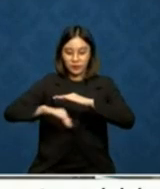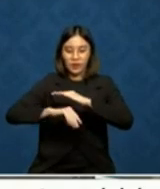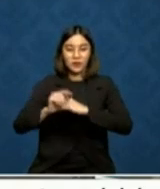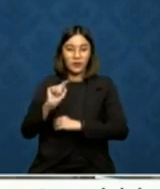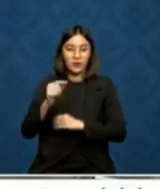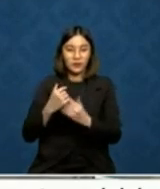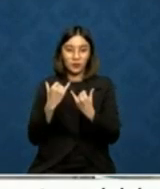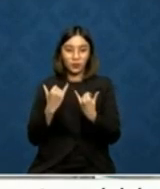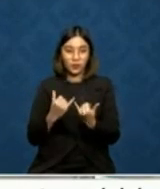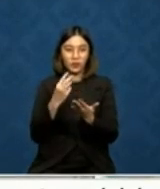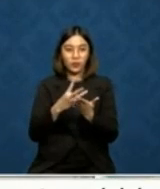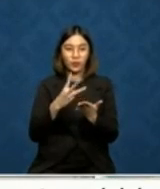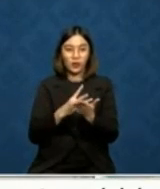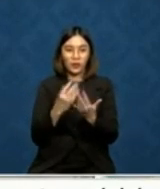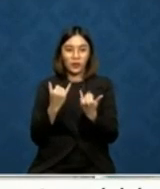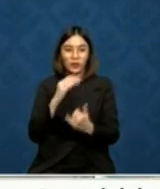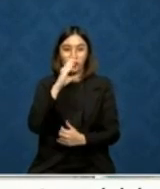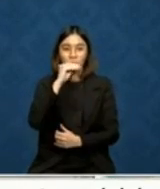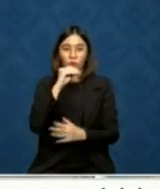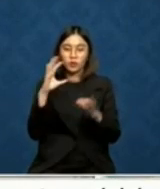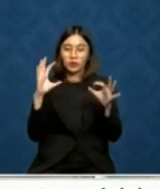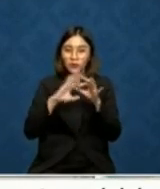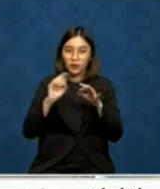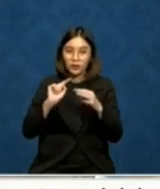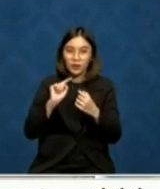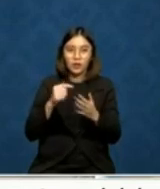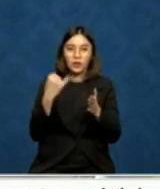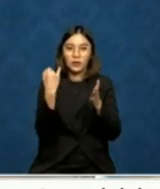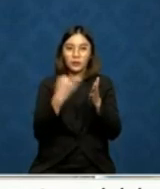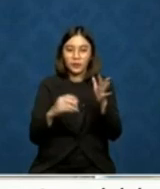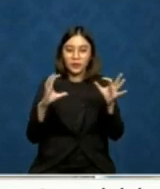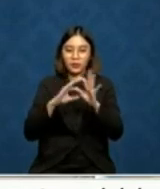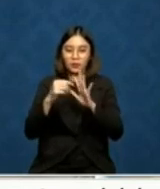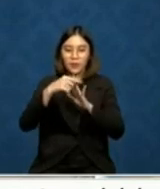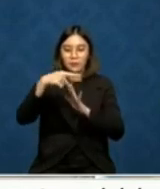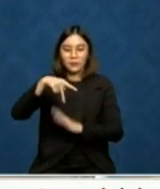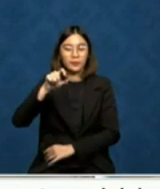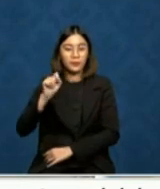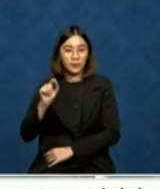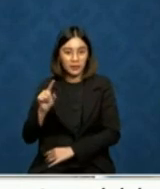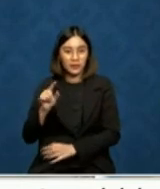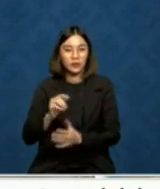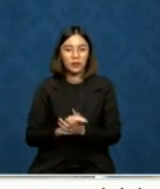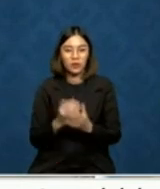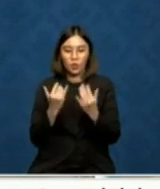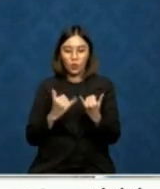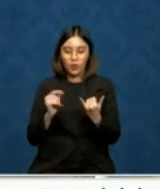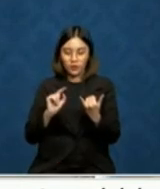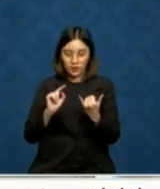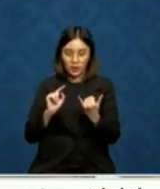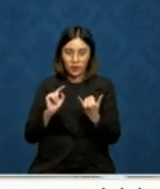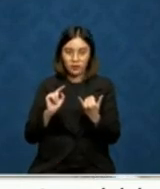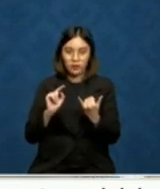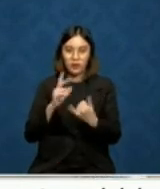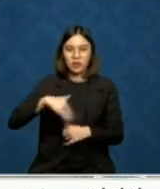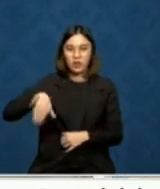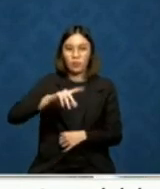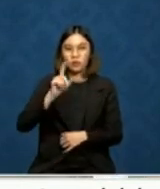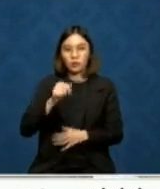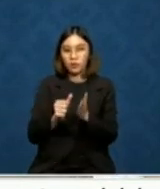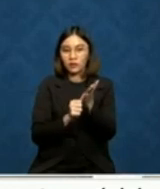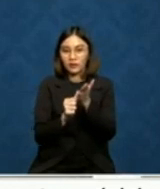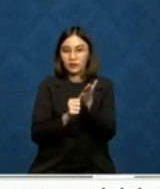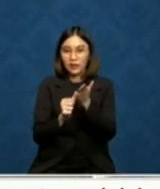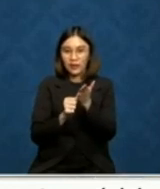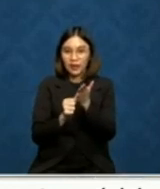วันนี้วาระนี้เราพูดถึงเรื่องความผิดเกี่ยวกับเพศค่ะวันนี้ถึงเวลาที่เราจะต้องปรับปรุงแ